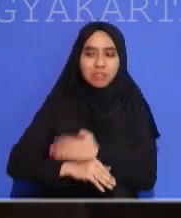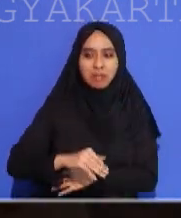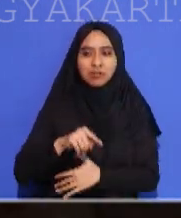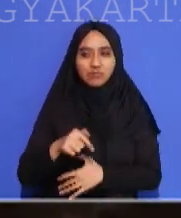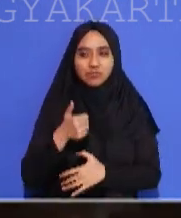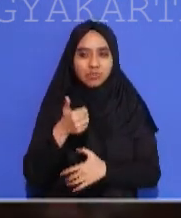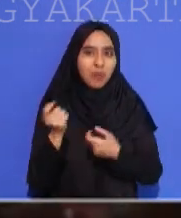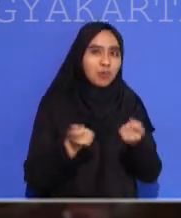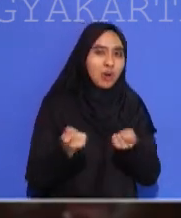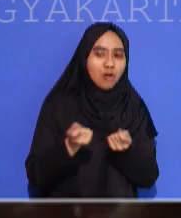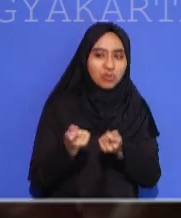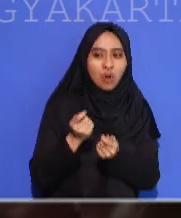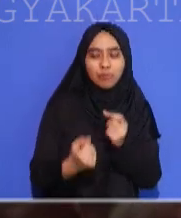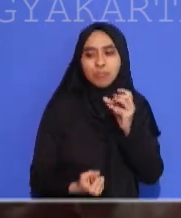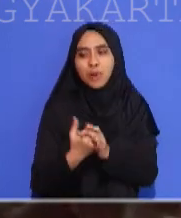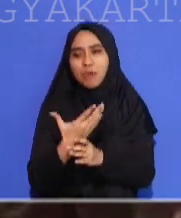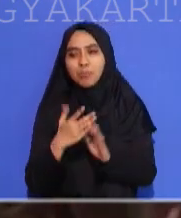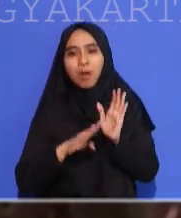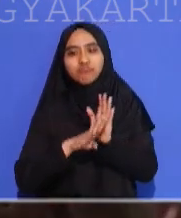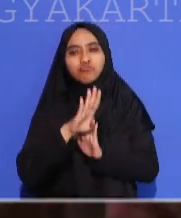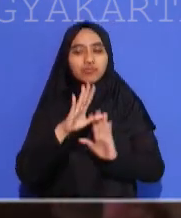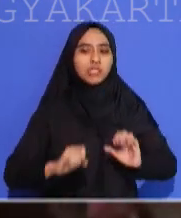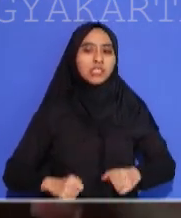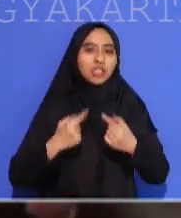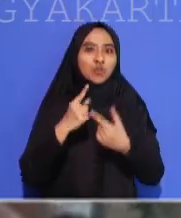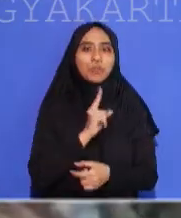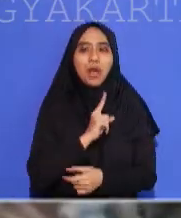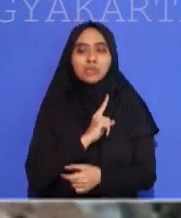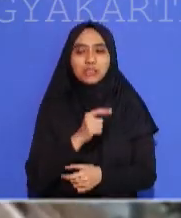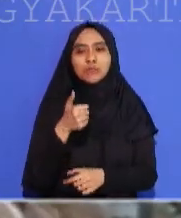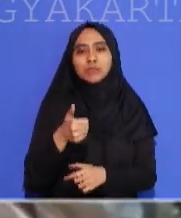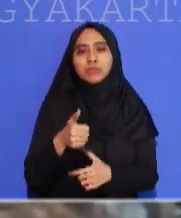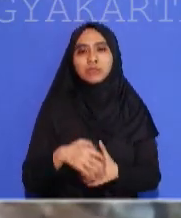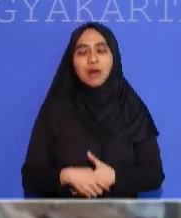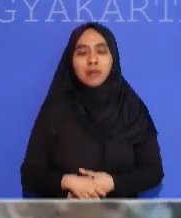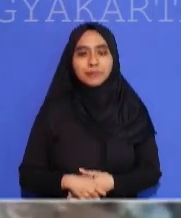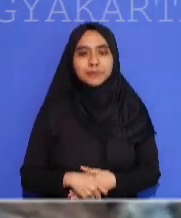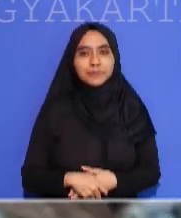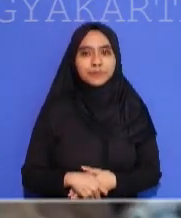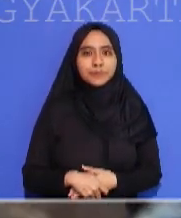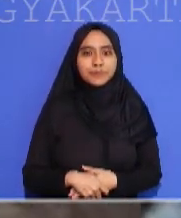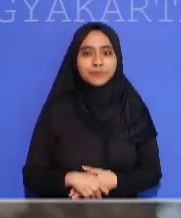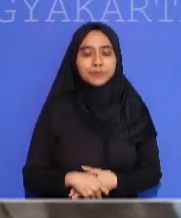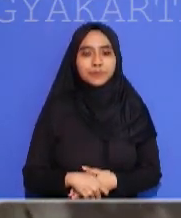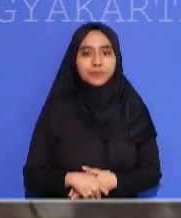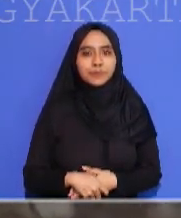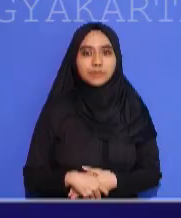dapat terus berkembang dan menjadikan sarana untuk hidup mandiri demikian Muhammad ritwan TVRI Yogyakarta